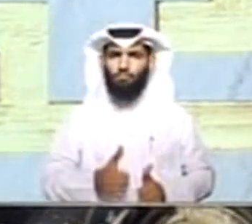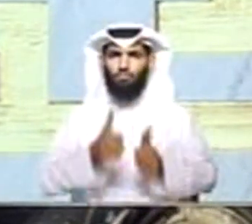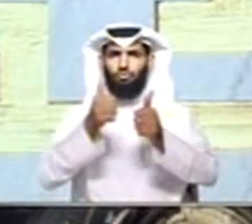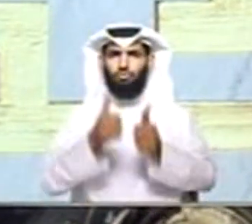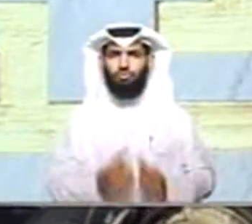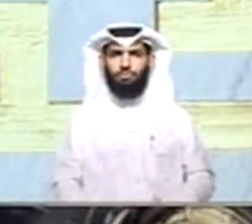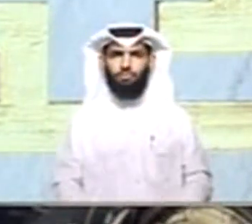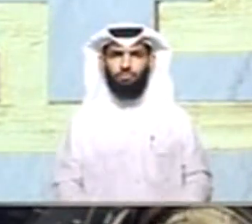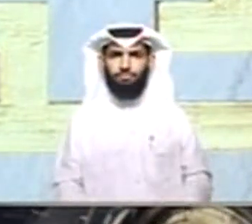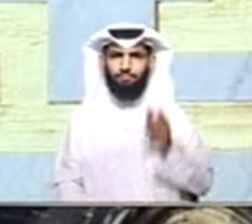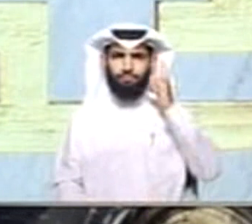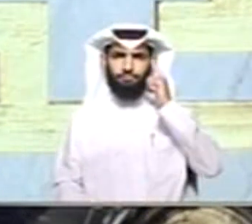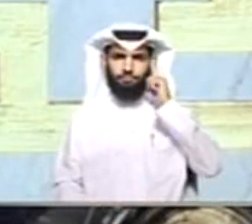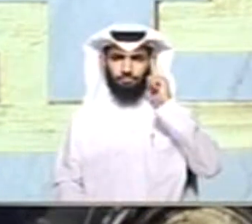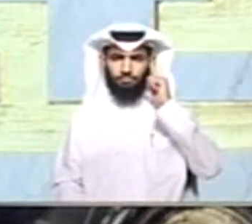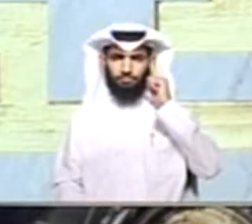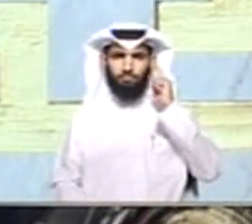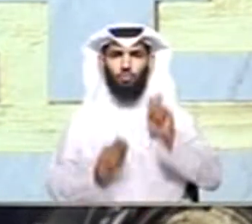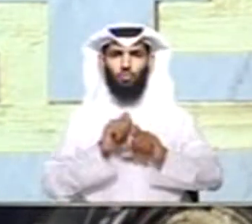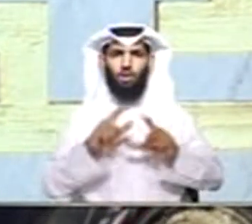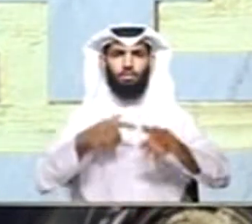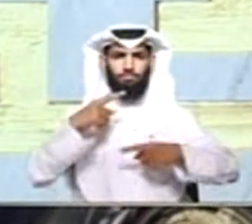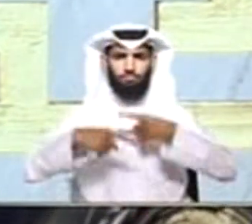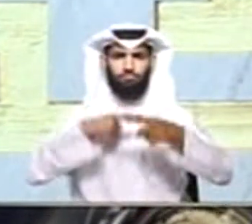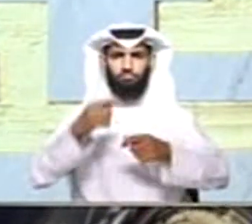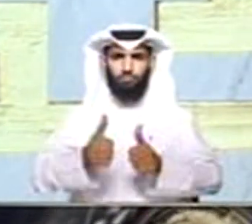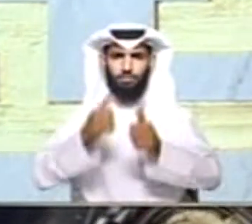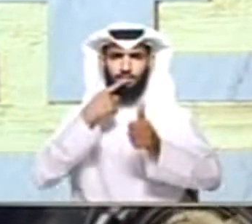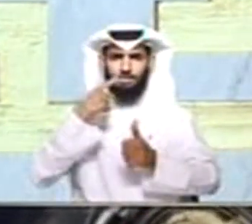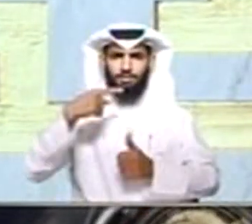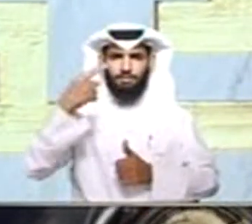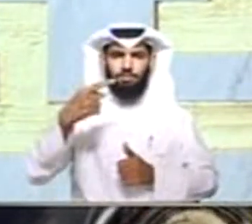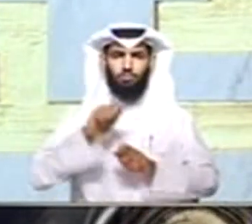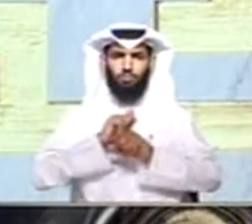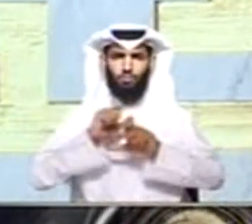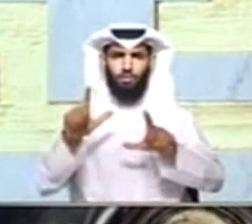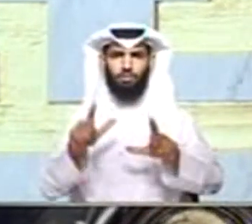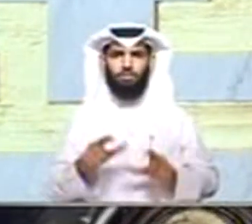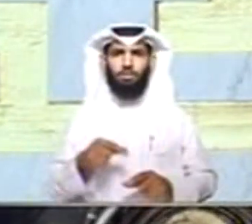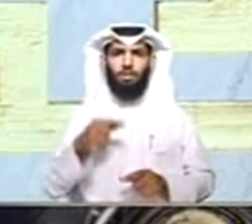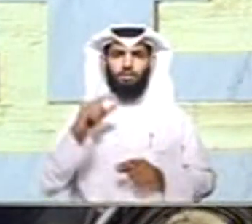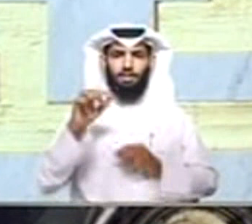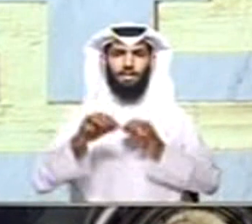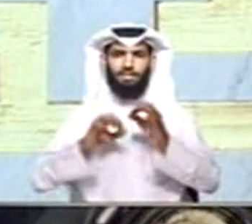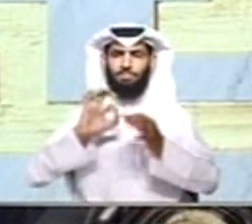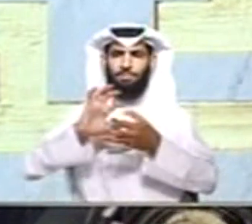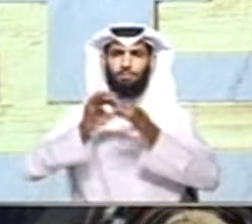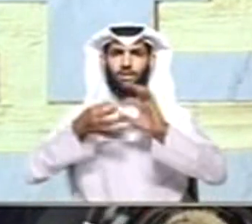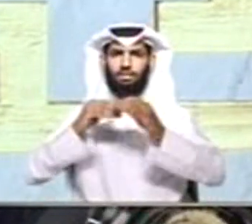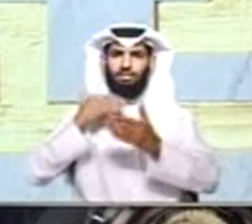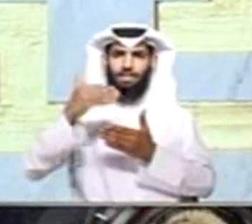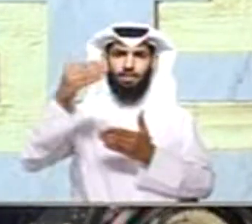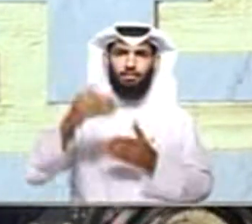التطبيق راح أيضا يستمر لمدة سنوات، وندخل في كل وزارة ونبين